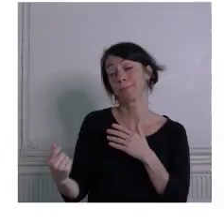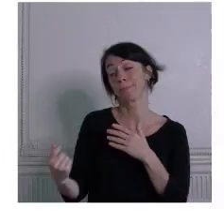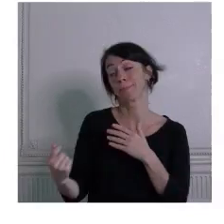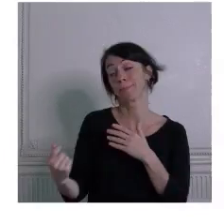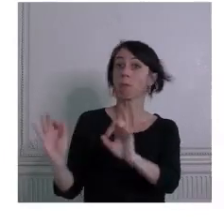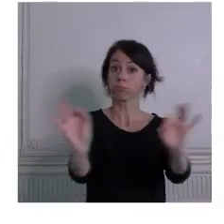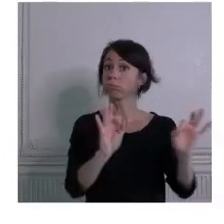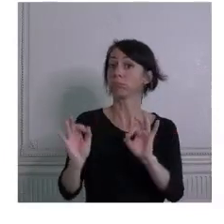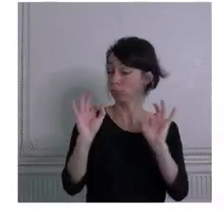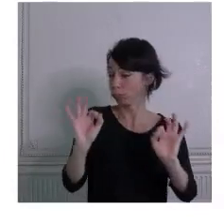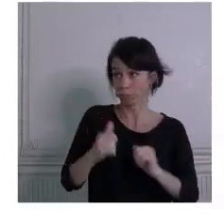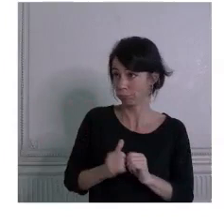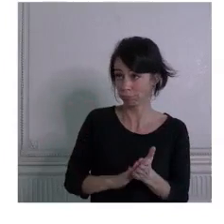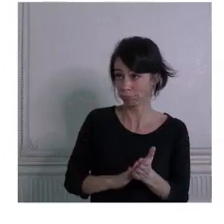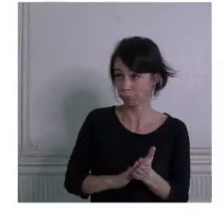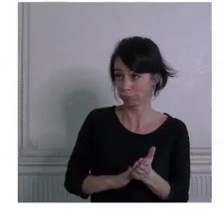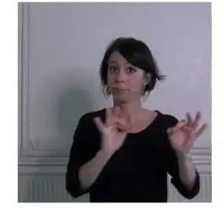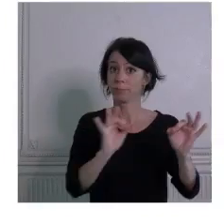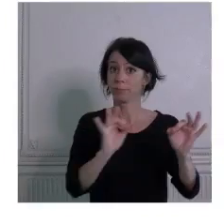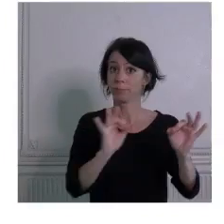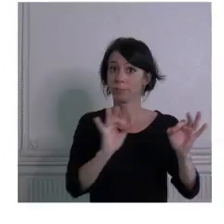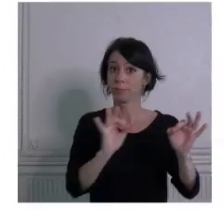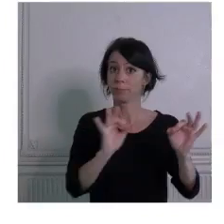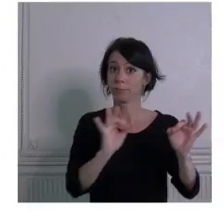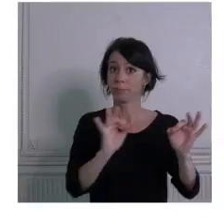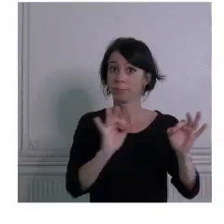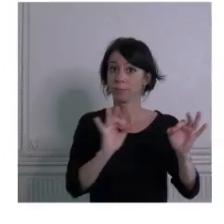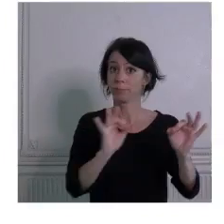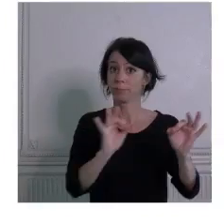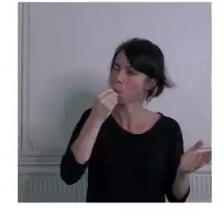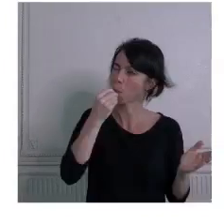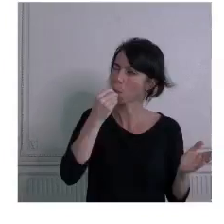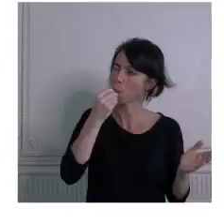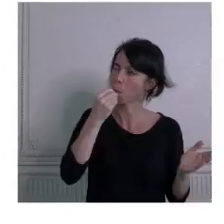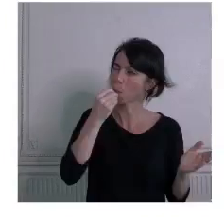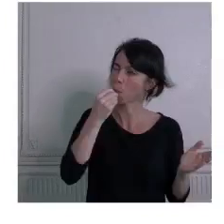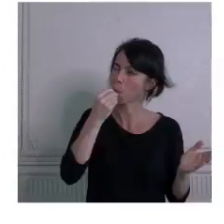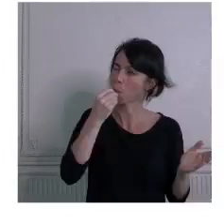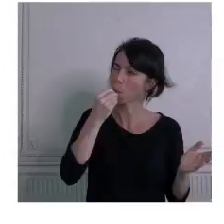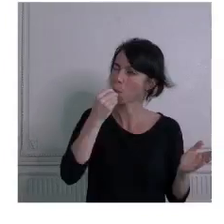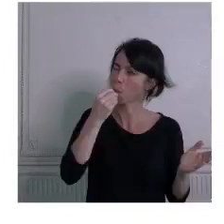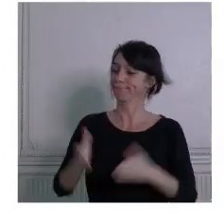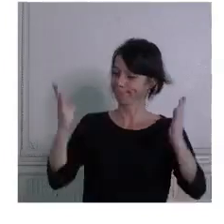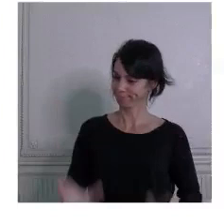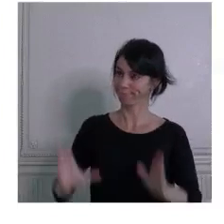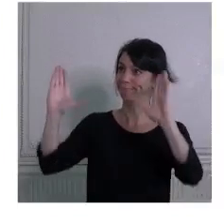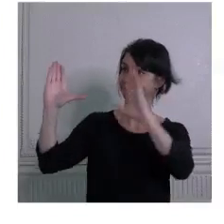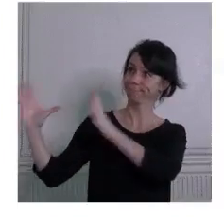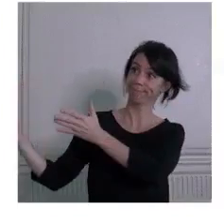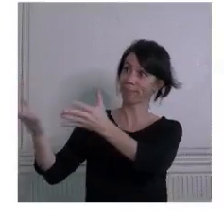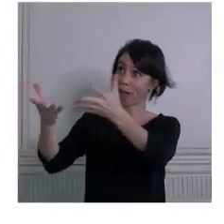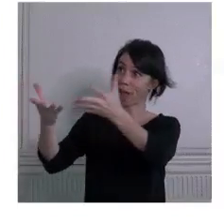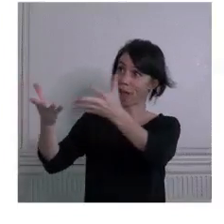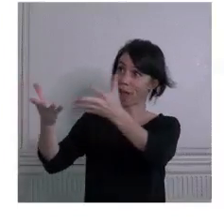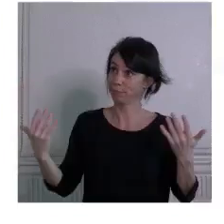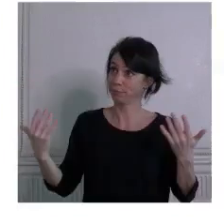autour de la solidarité, du numérique ou sur des sujets financiers, du fait de mon poste de conseillère départementale. J'en ai aussi